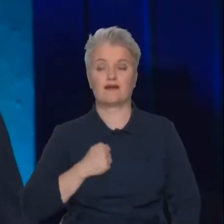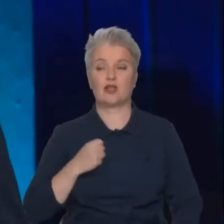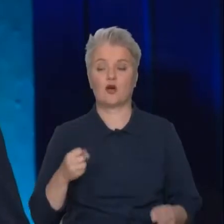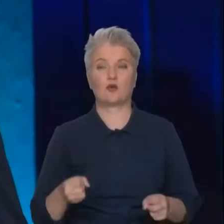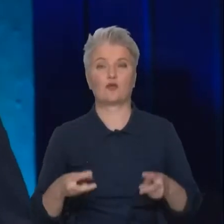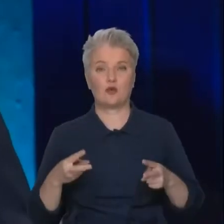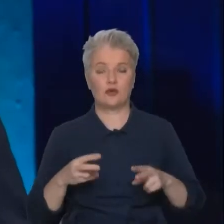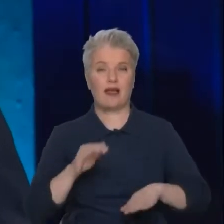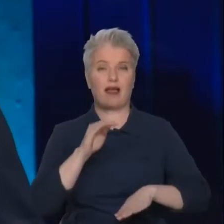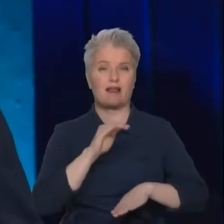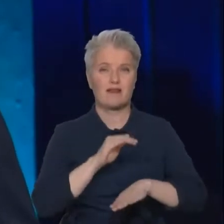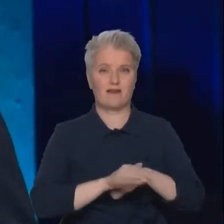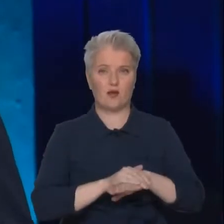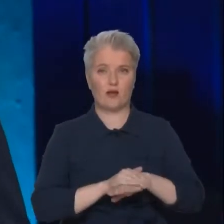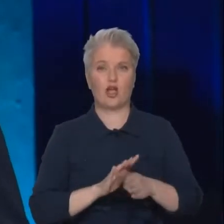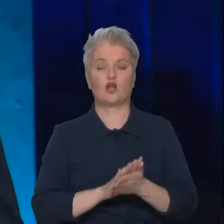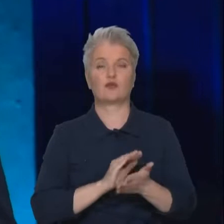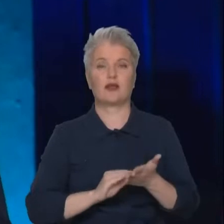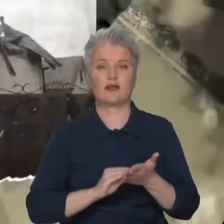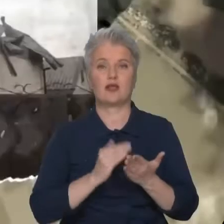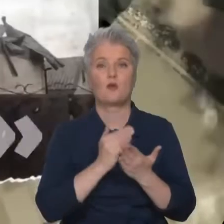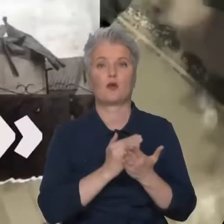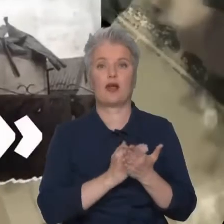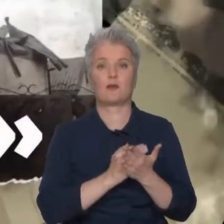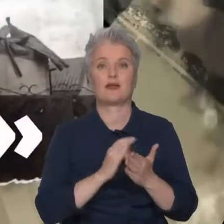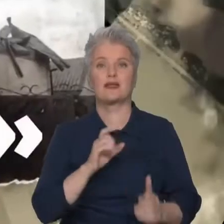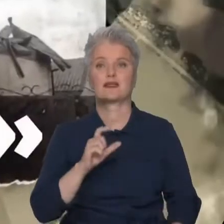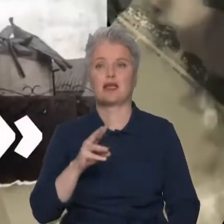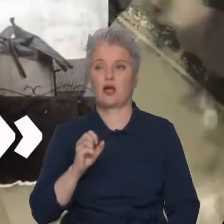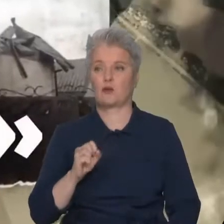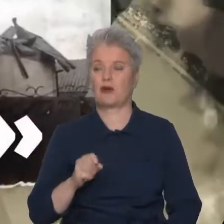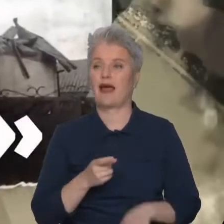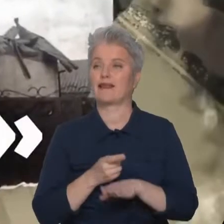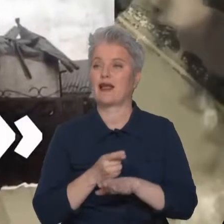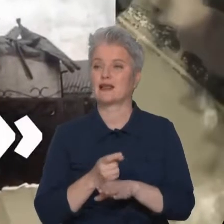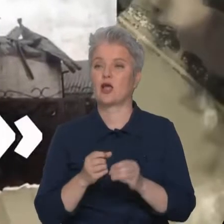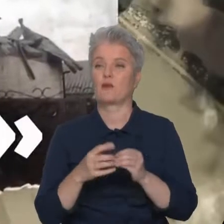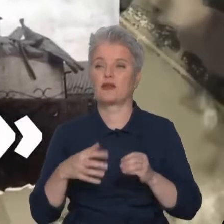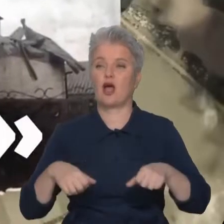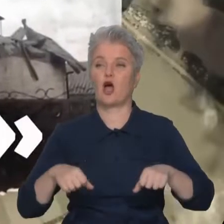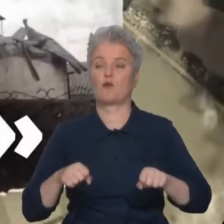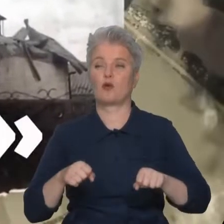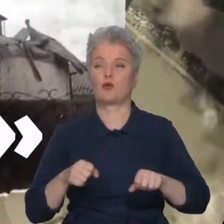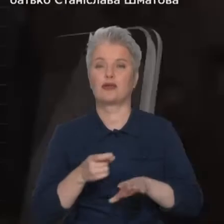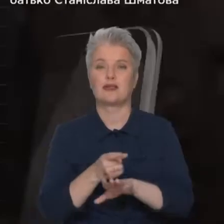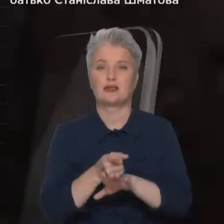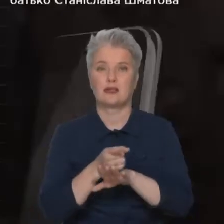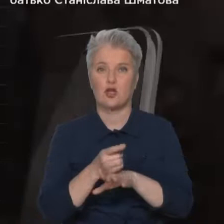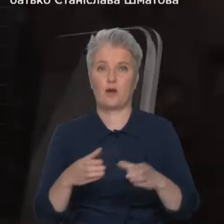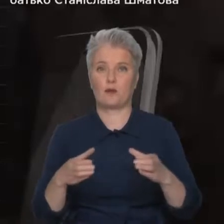злочинця ідентифікували журналісти програми «Схеми». Танкіст 15-ї мотострілецької бригади Станіслав